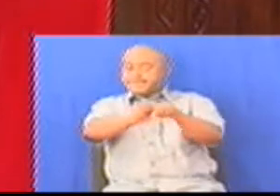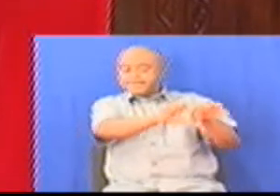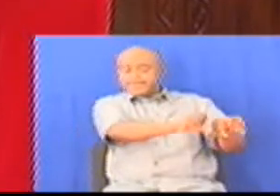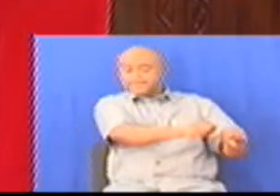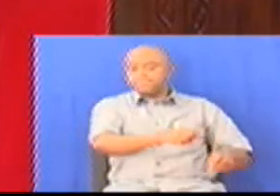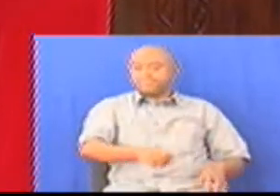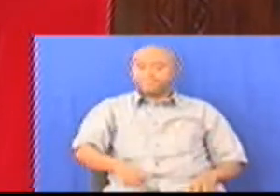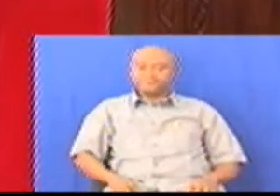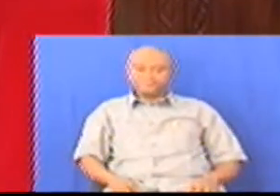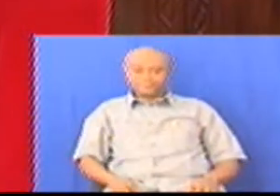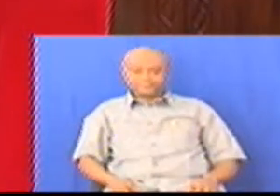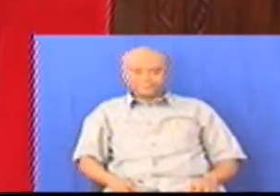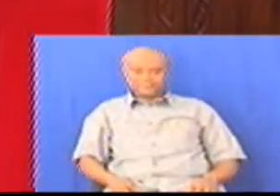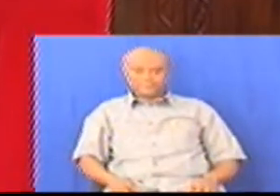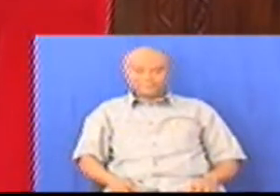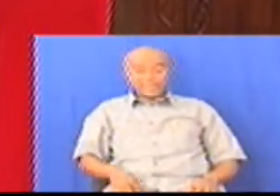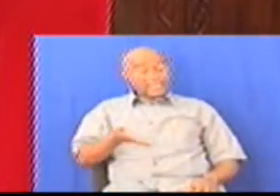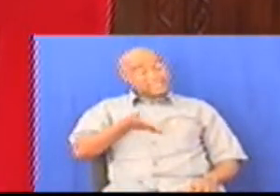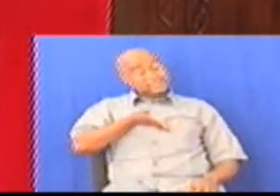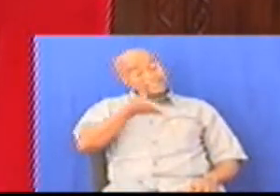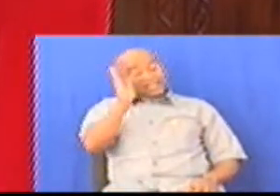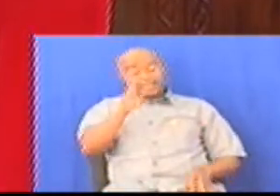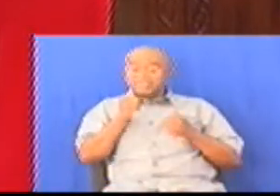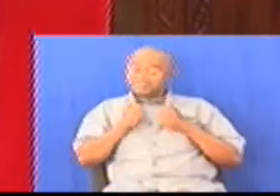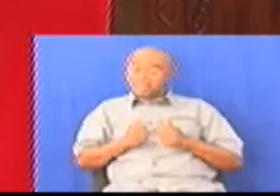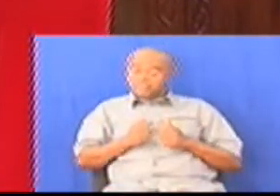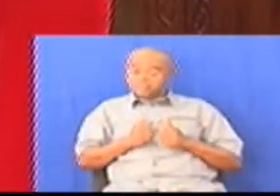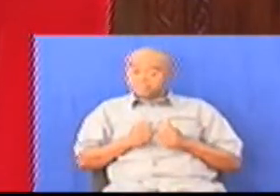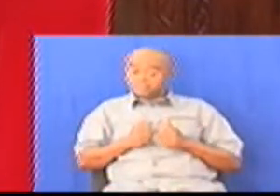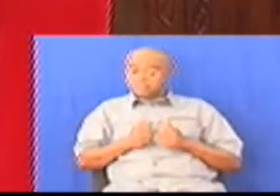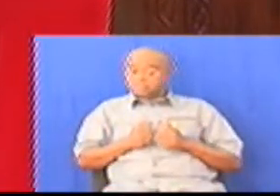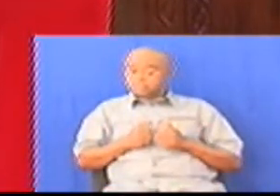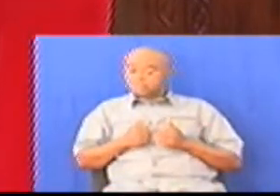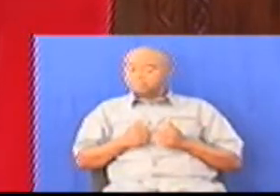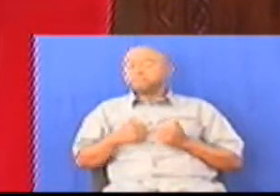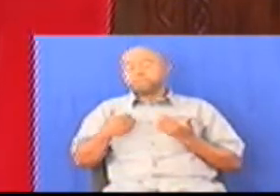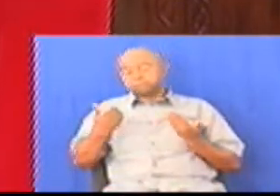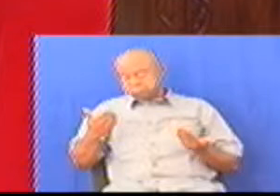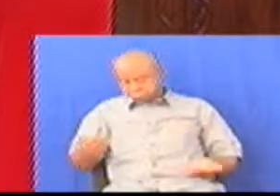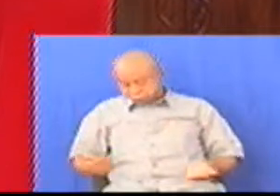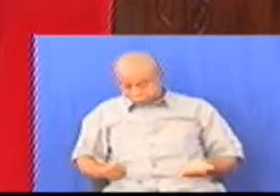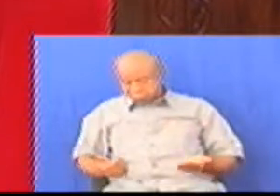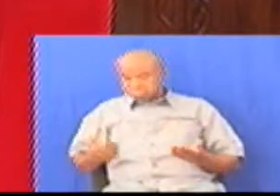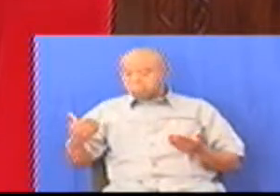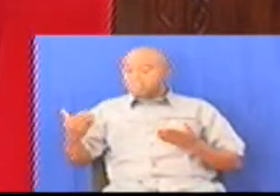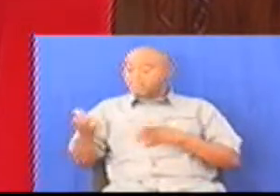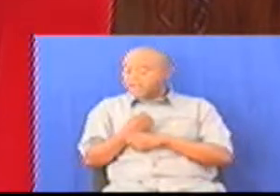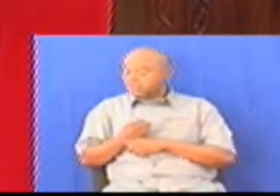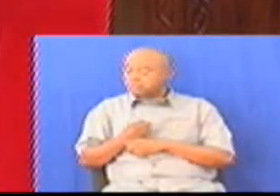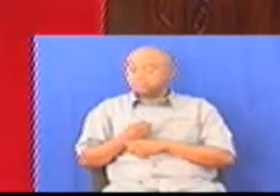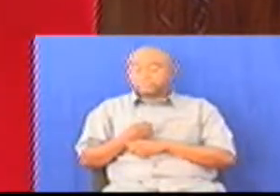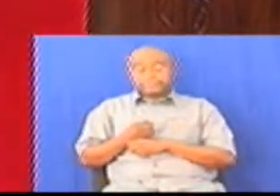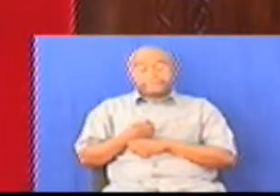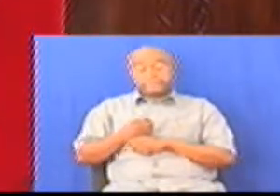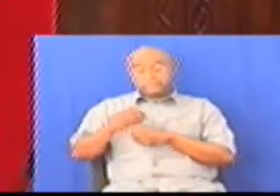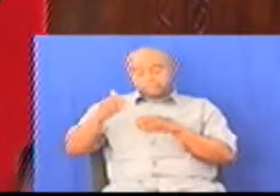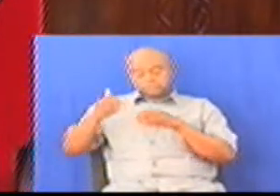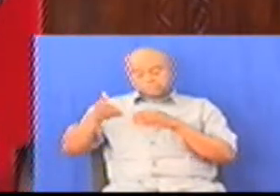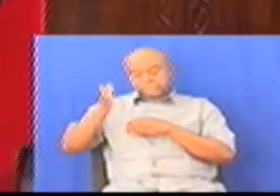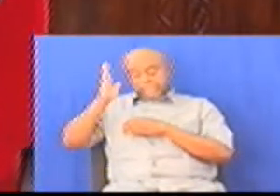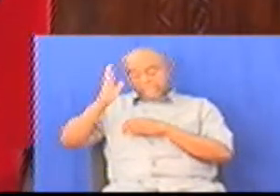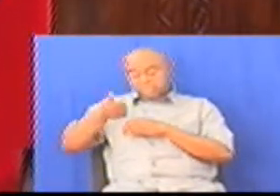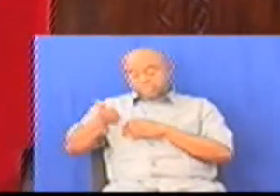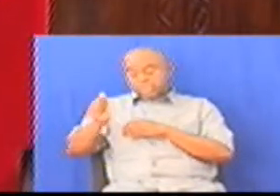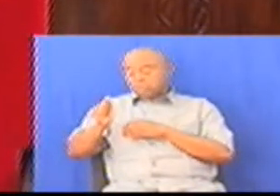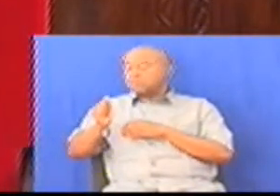kuwa makusanyo ya tozo hizo yatarudishwa kwenye halmashauri husika ndani ya siku 14, lakini hakuna uhakika wa kufanya hivyo kwa kuwa masharti hayo ya